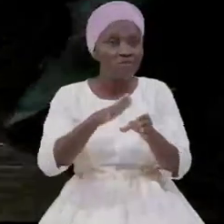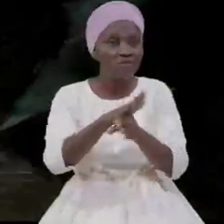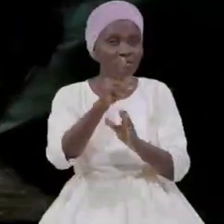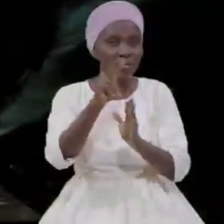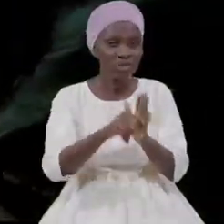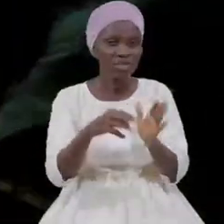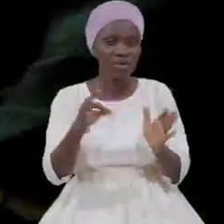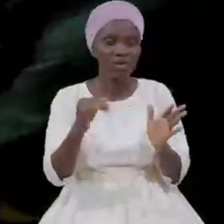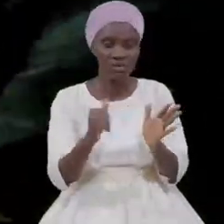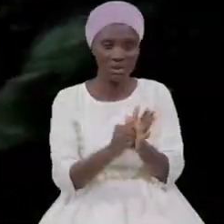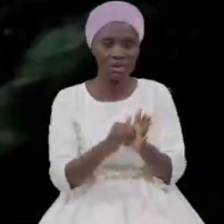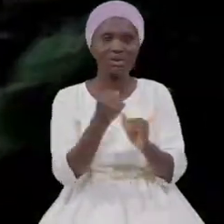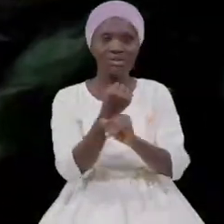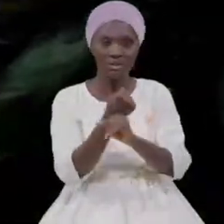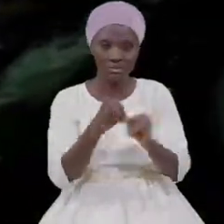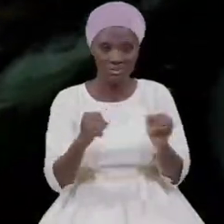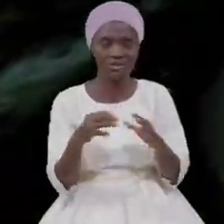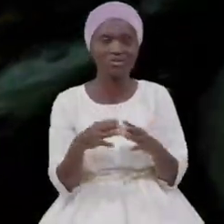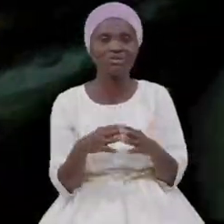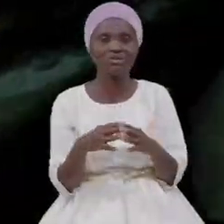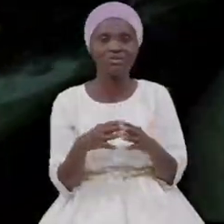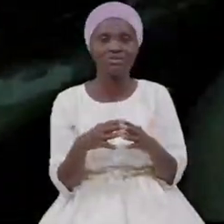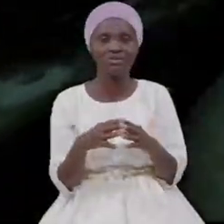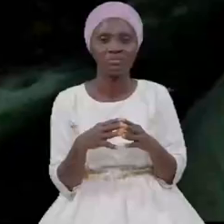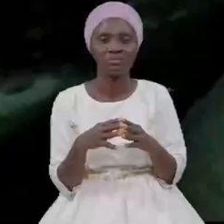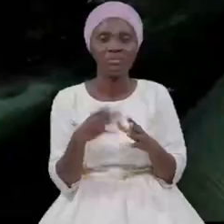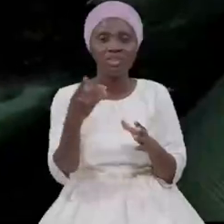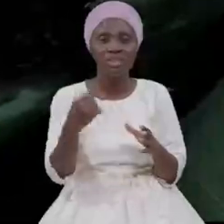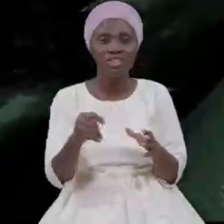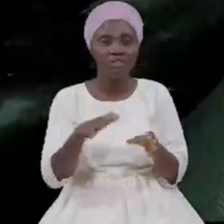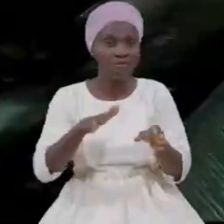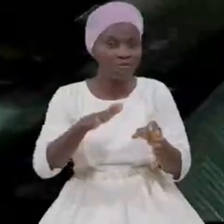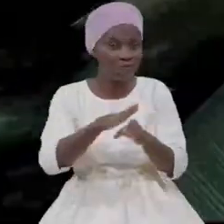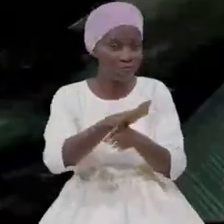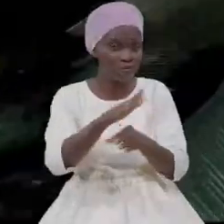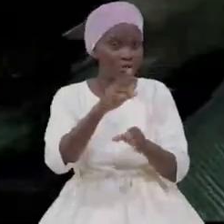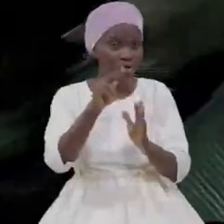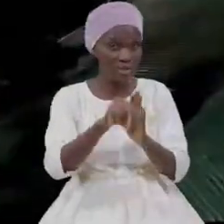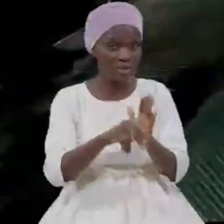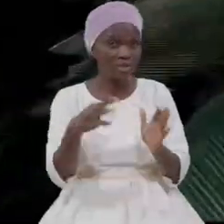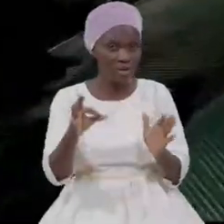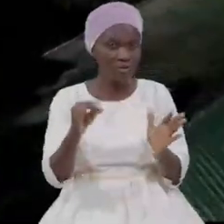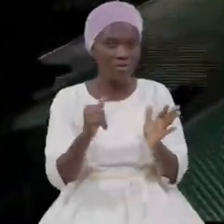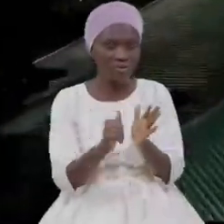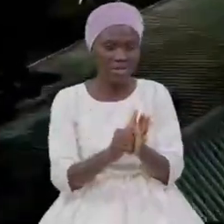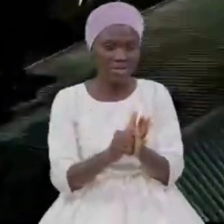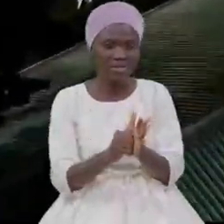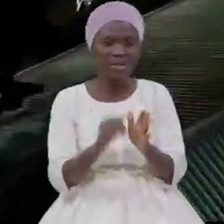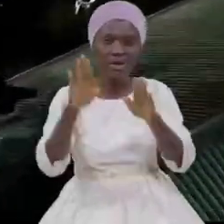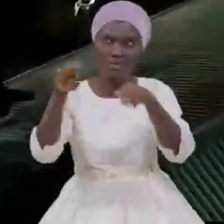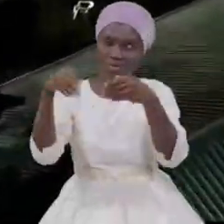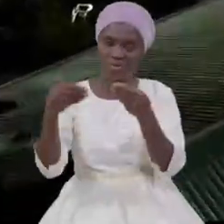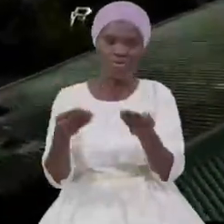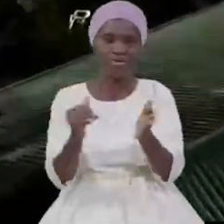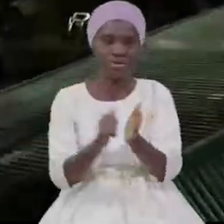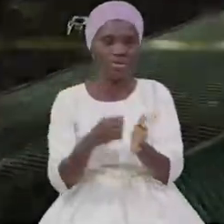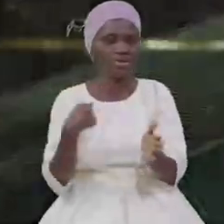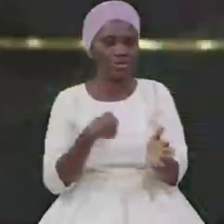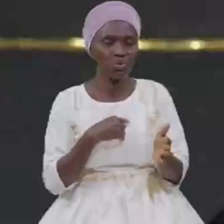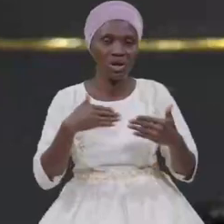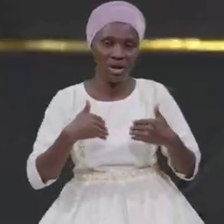La plénitude de ce salut. La plénitude de cette provision que nous